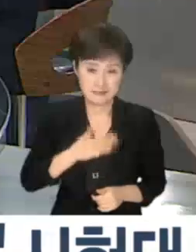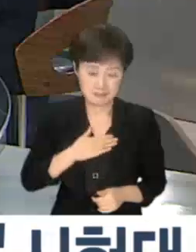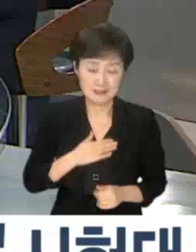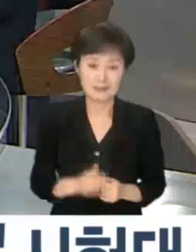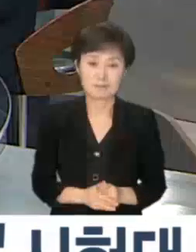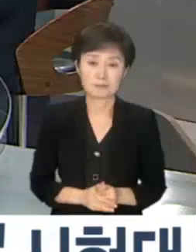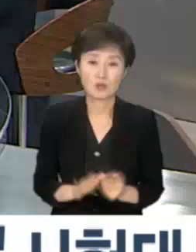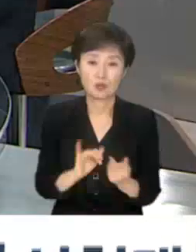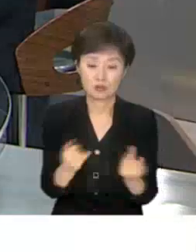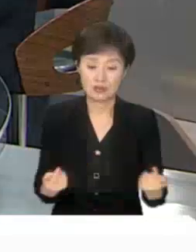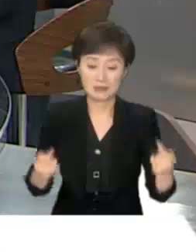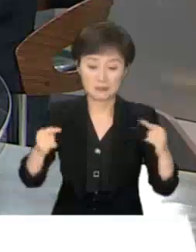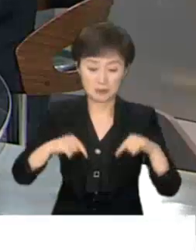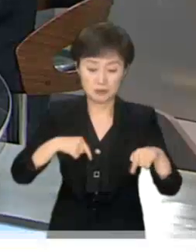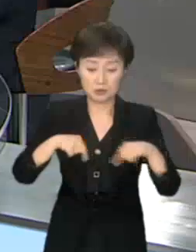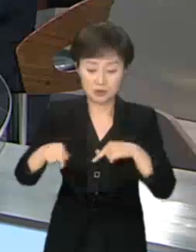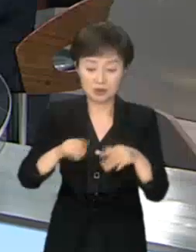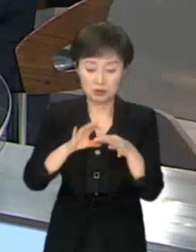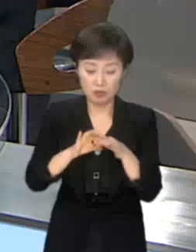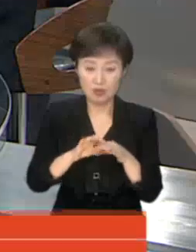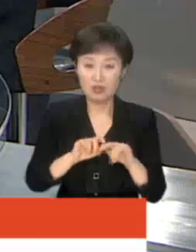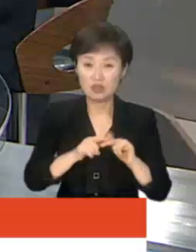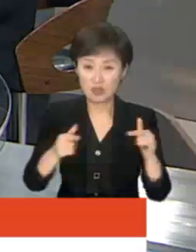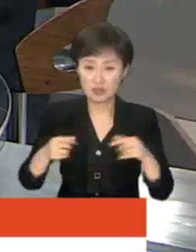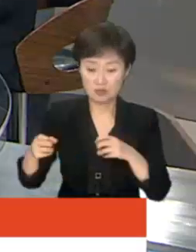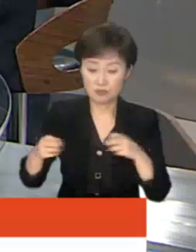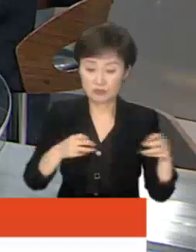듣고 마무리하겠습니다. 오늘 이 시간은 김현정 전